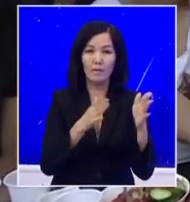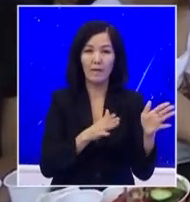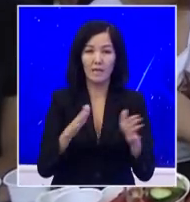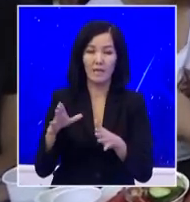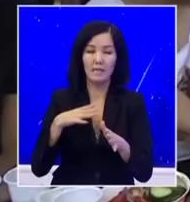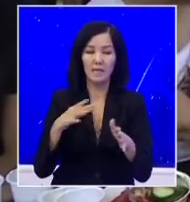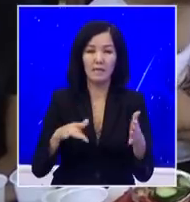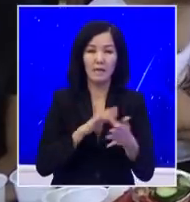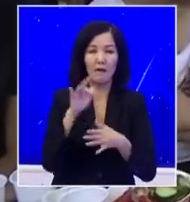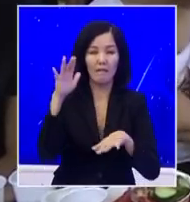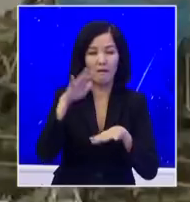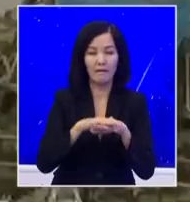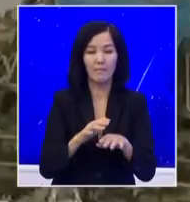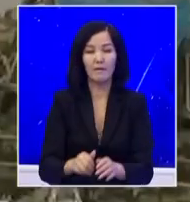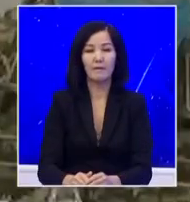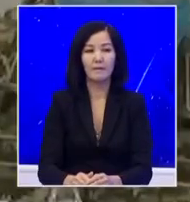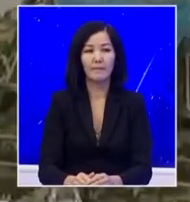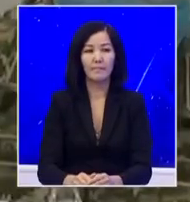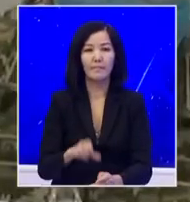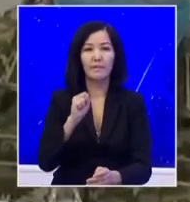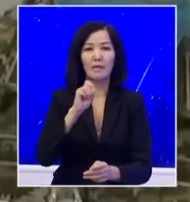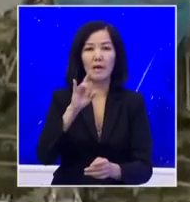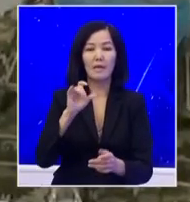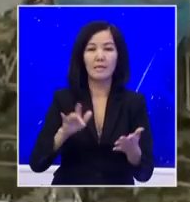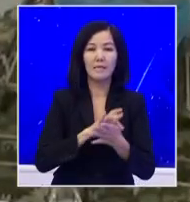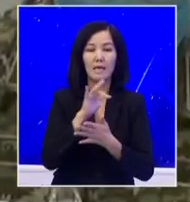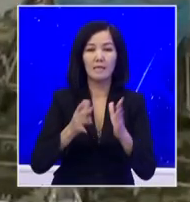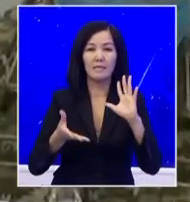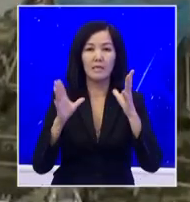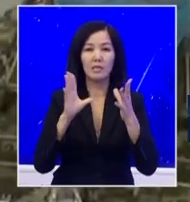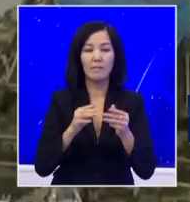қала әкімі Мұрат Қадырбек. Арыс қаласы бойынша жалпы